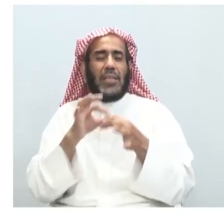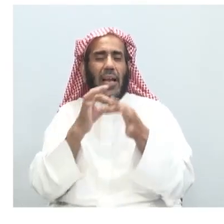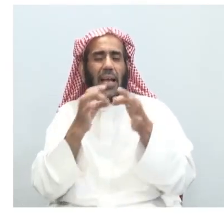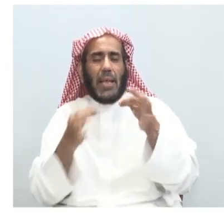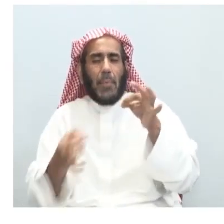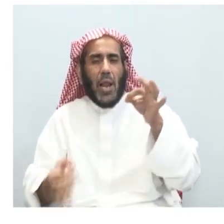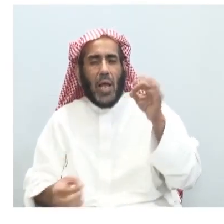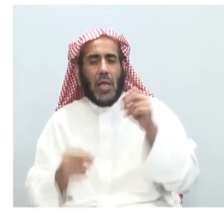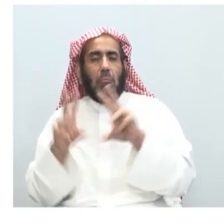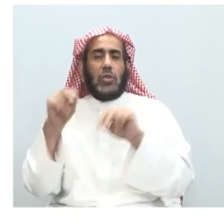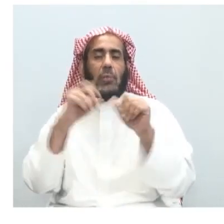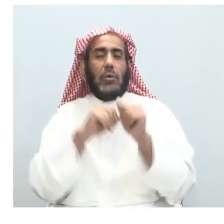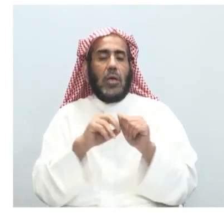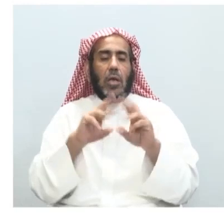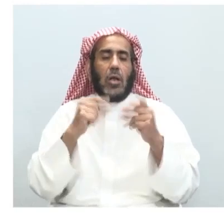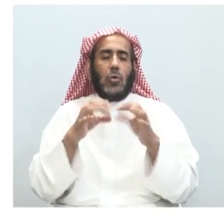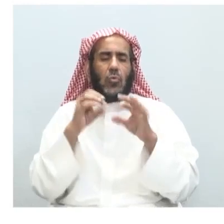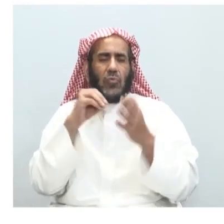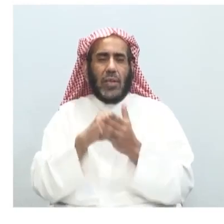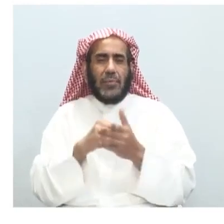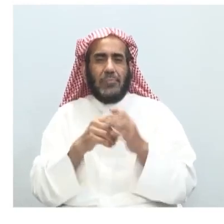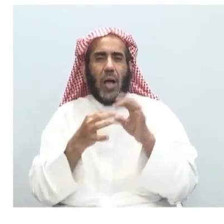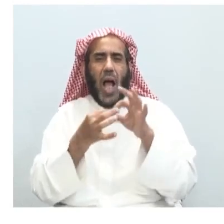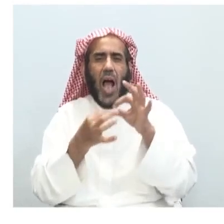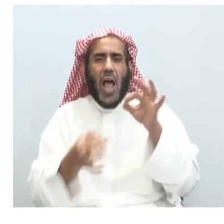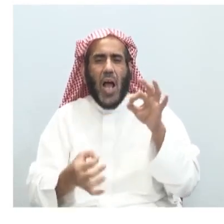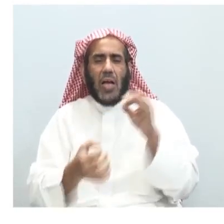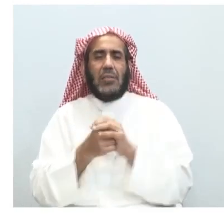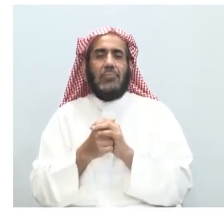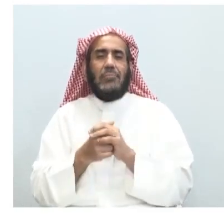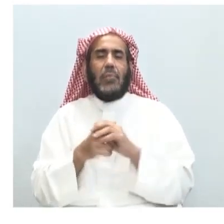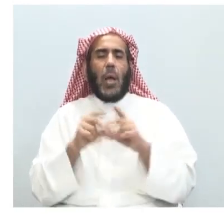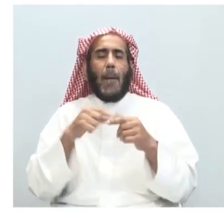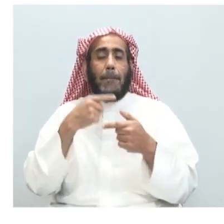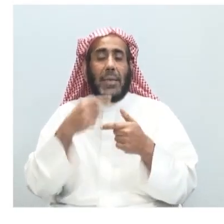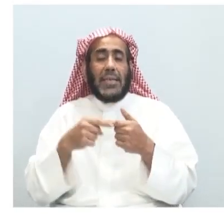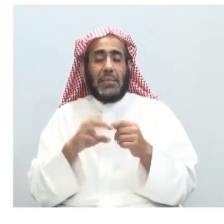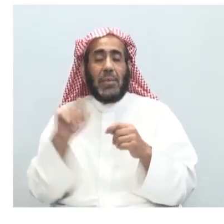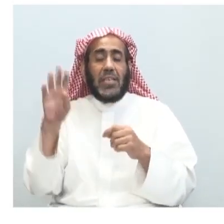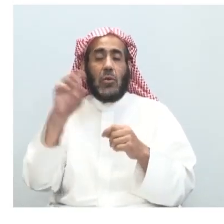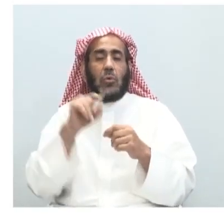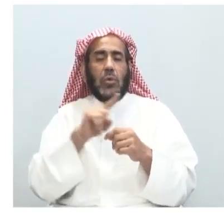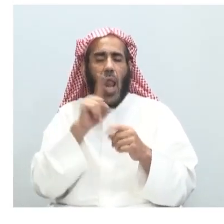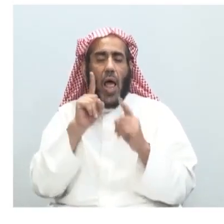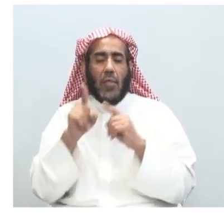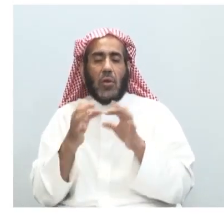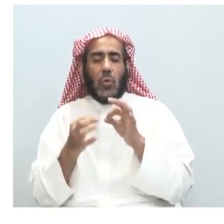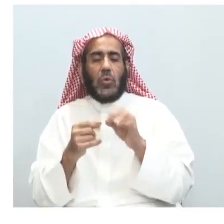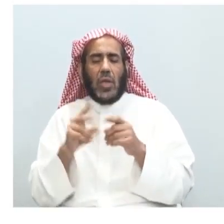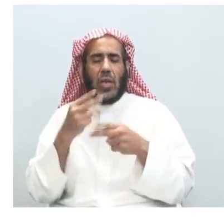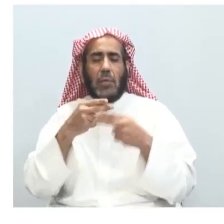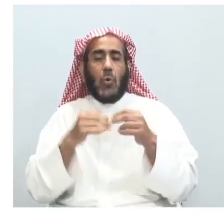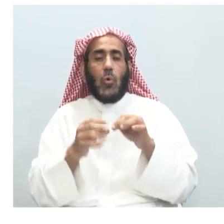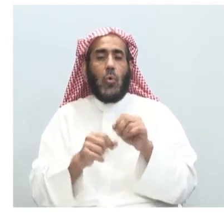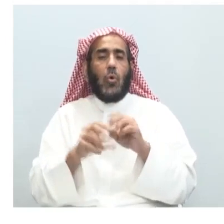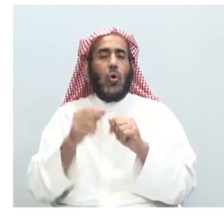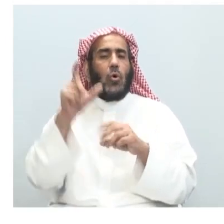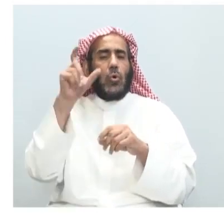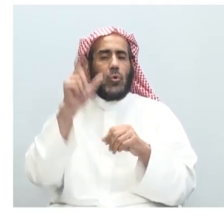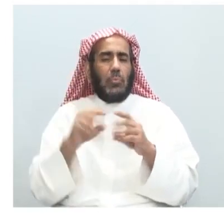حلقيه متشابهه كلاهما توجد فيه حلقات بالنسبه للسيلوز لاحظ انه تركيبه طولي